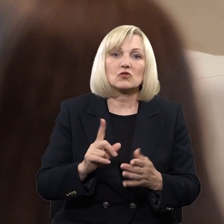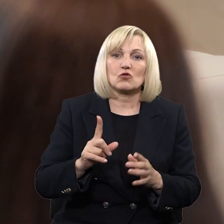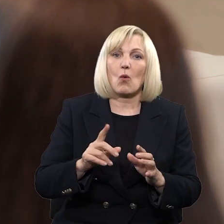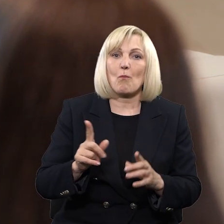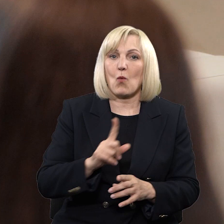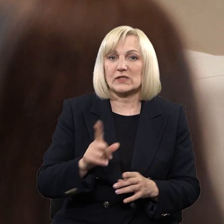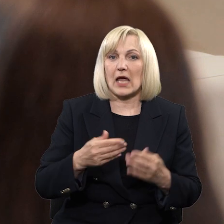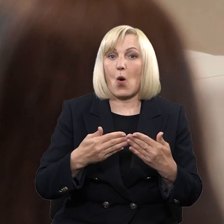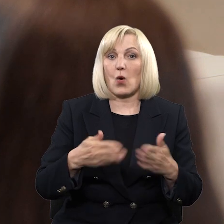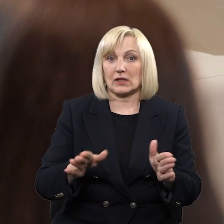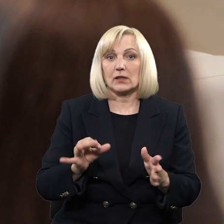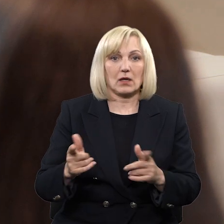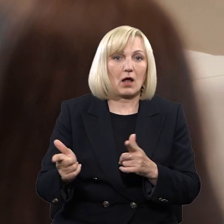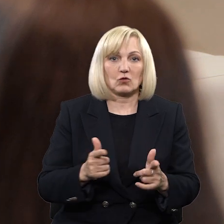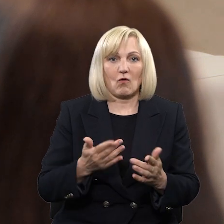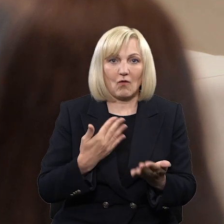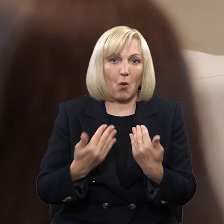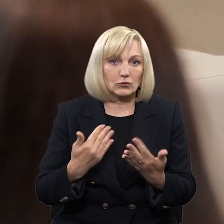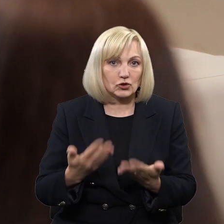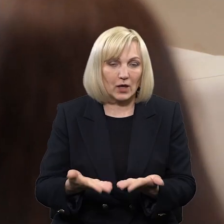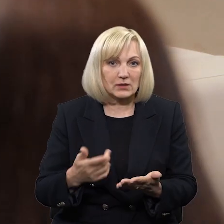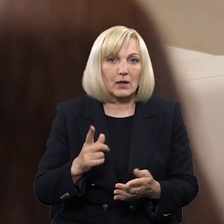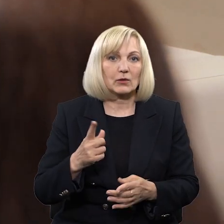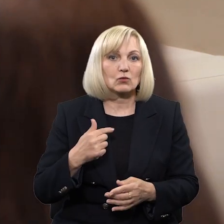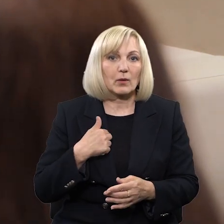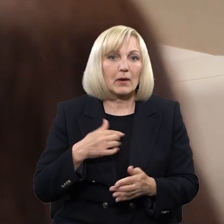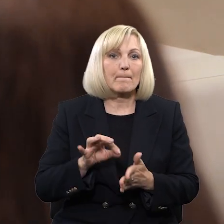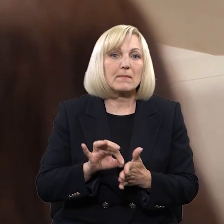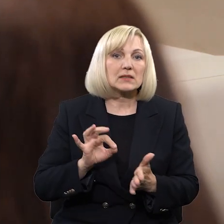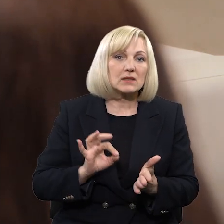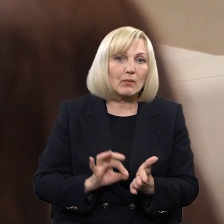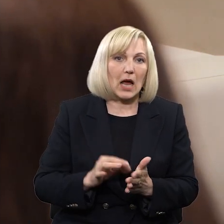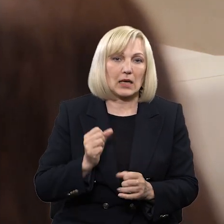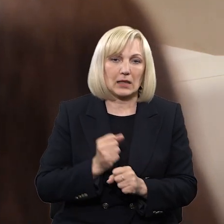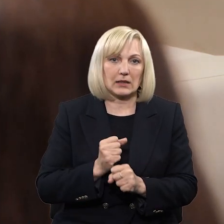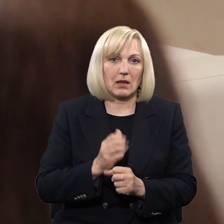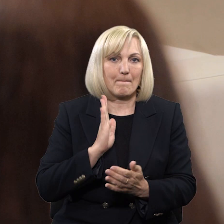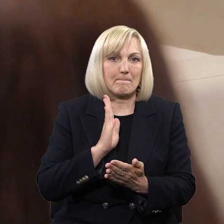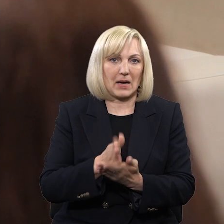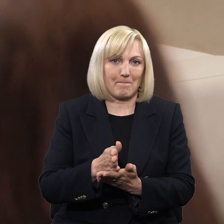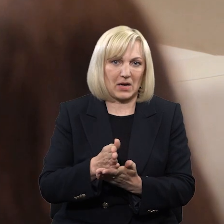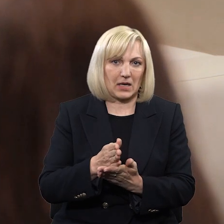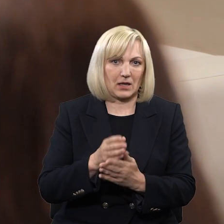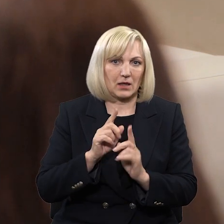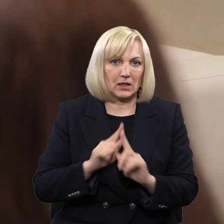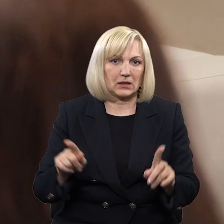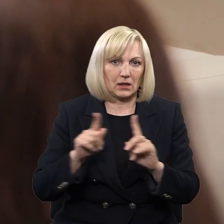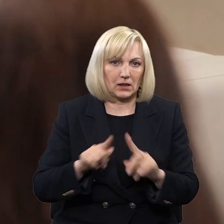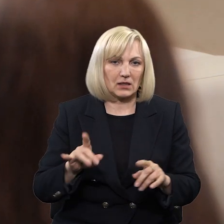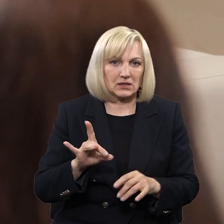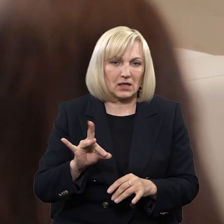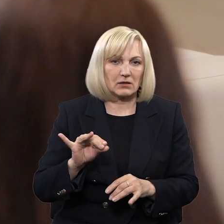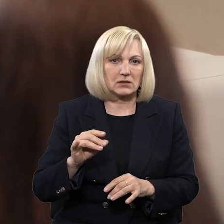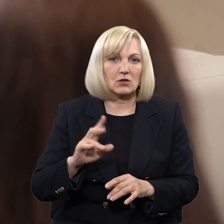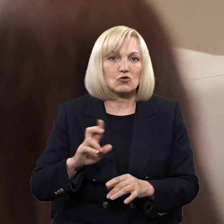показывали что музей открыт и он готов общаться потому что мы принципиально делаем именно прямые трансляции для того